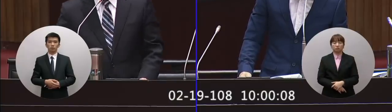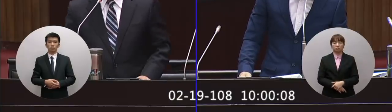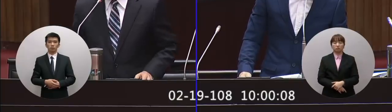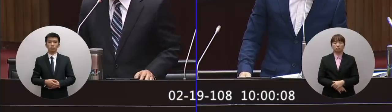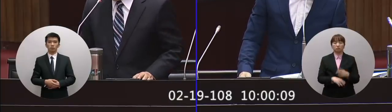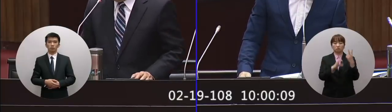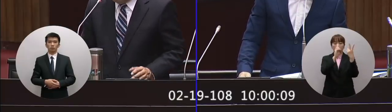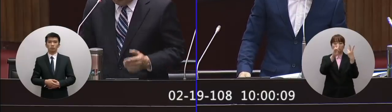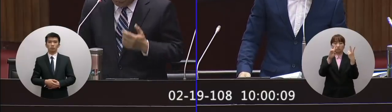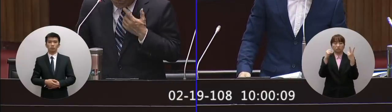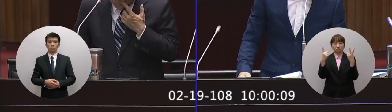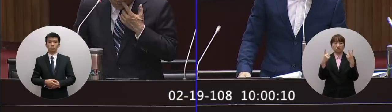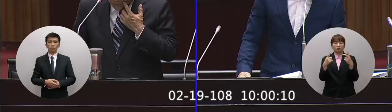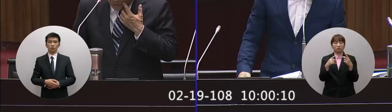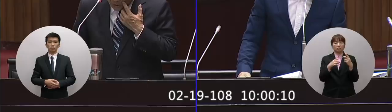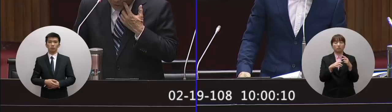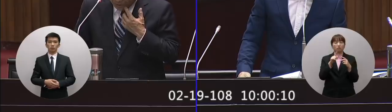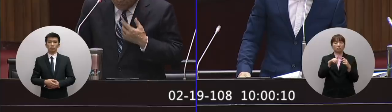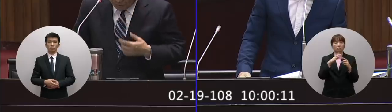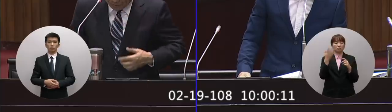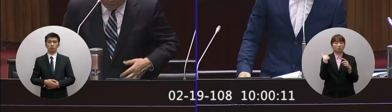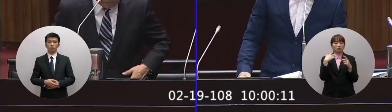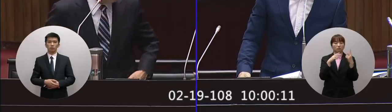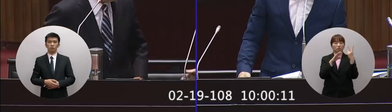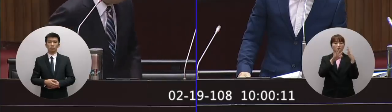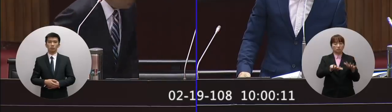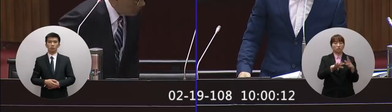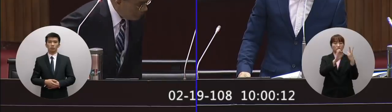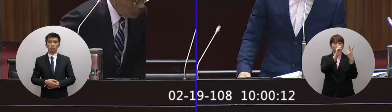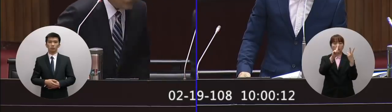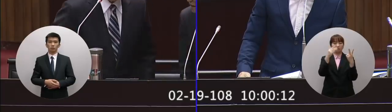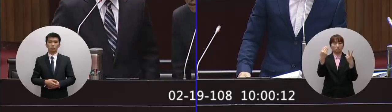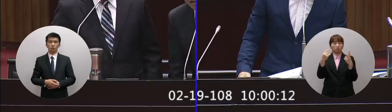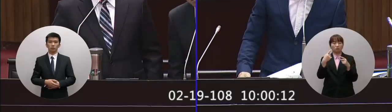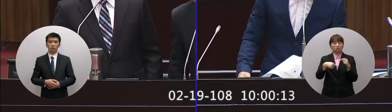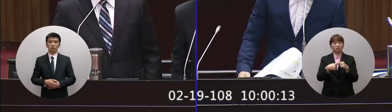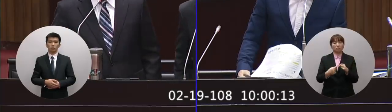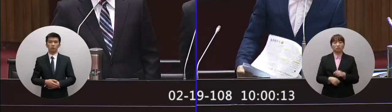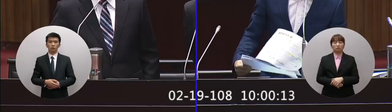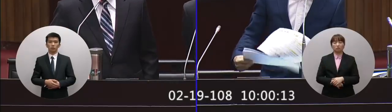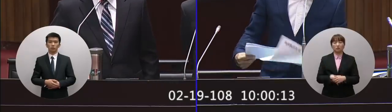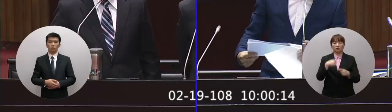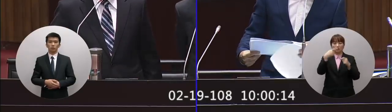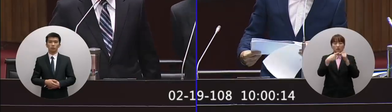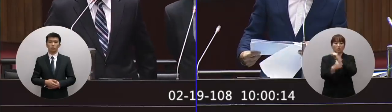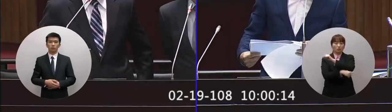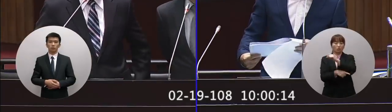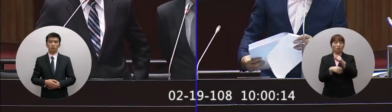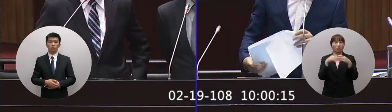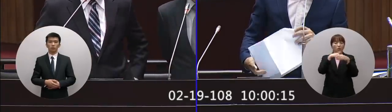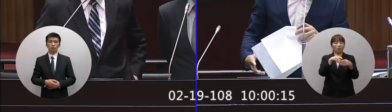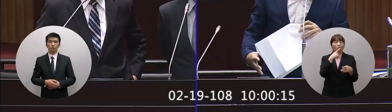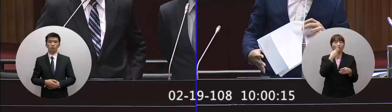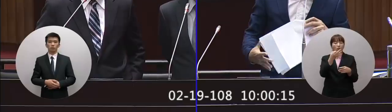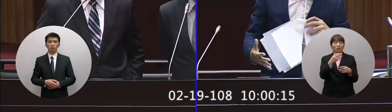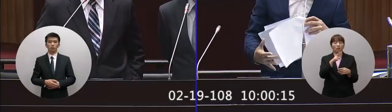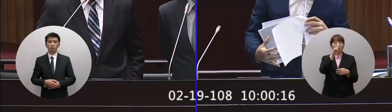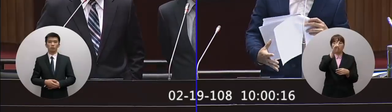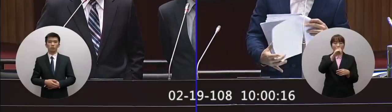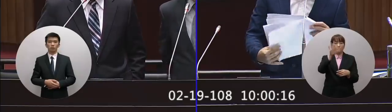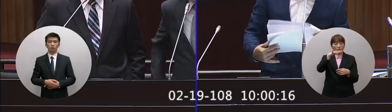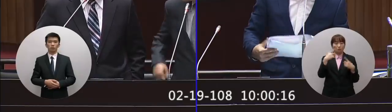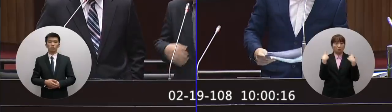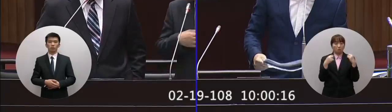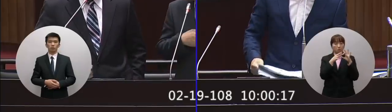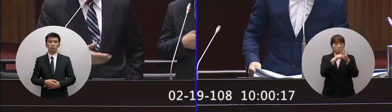你2012年的立场，像2019年。我们这个年终慰问金25000的门槛还要继